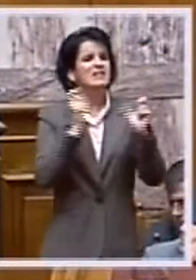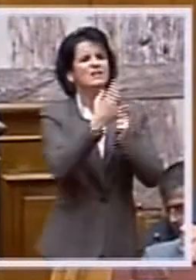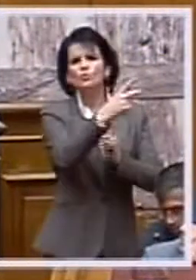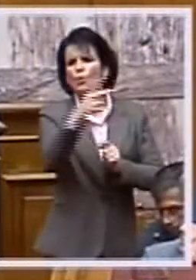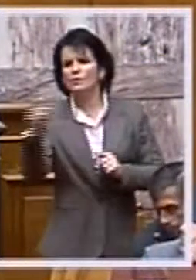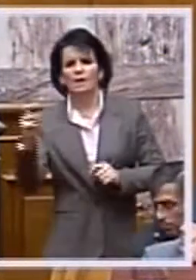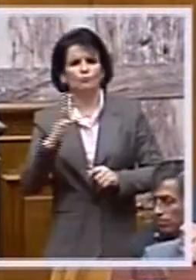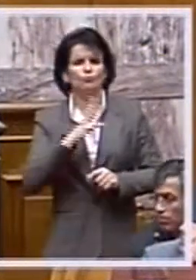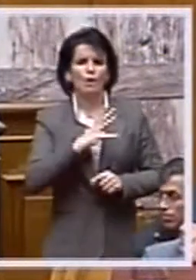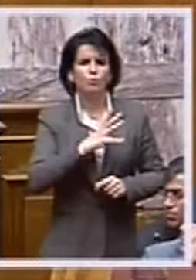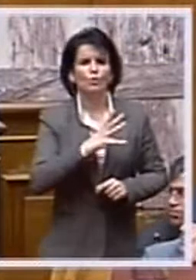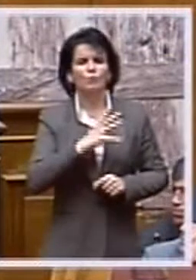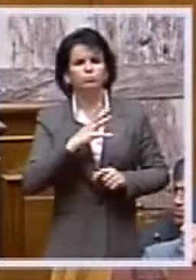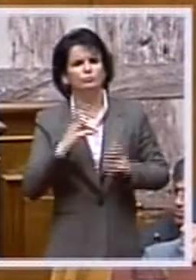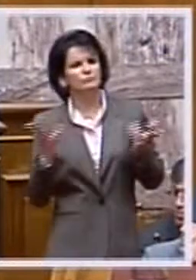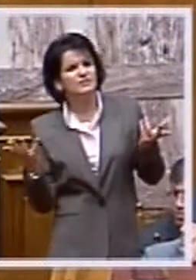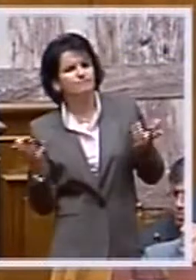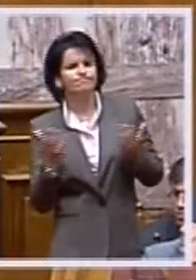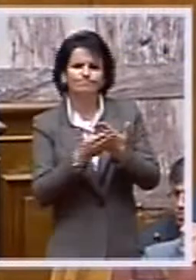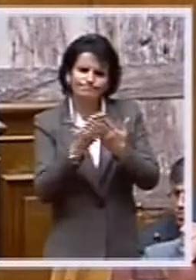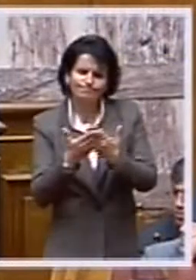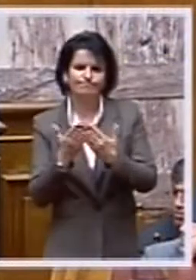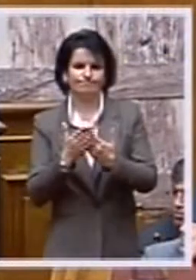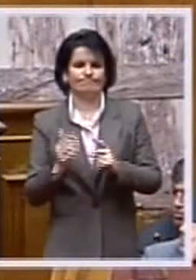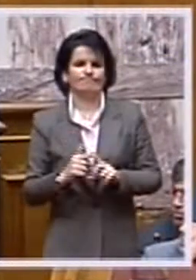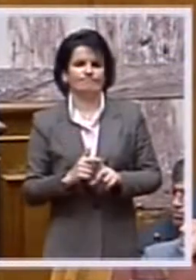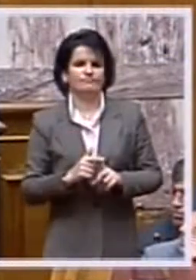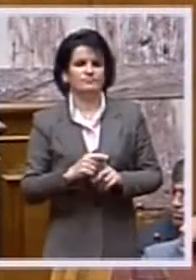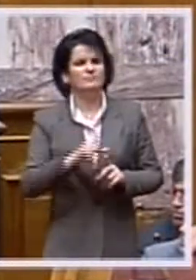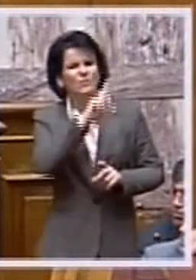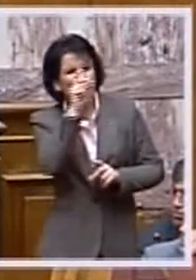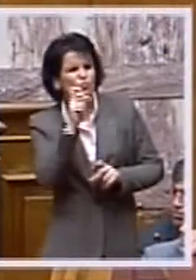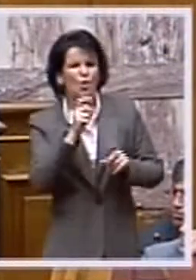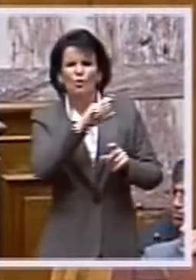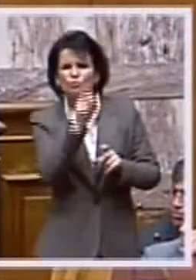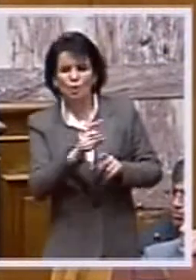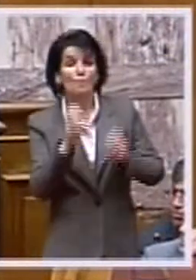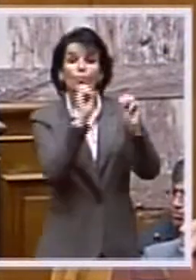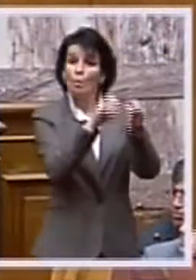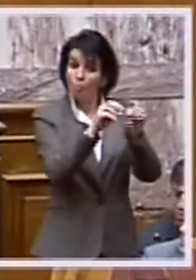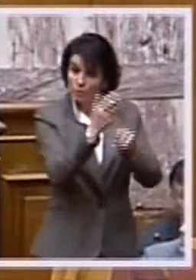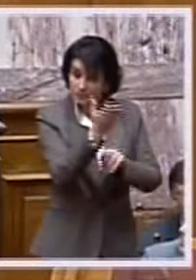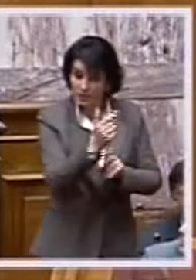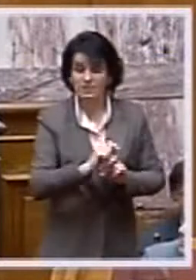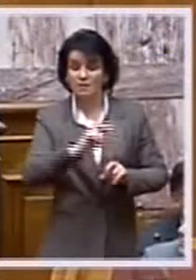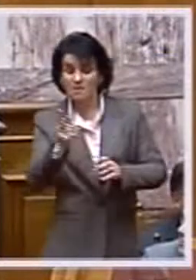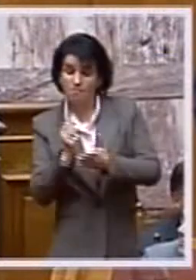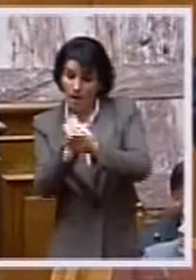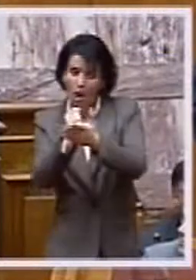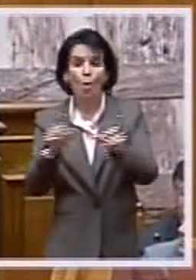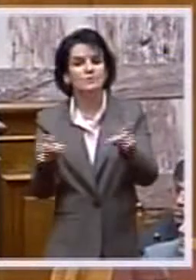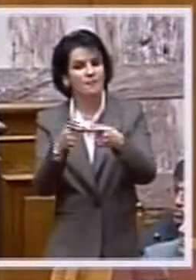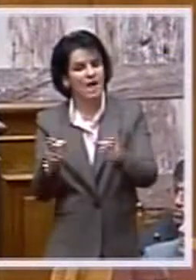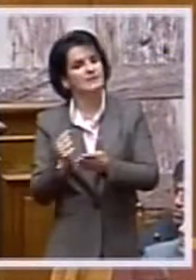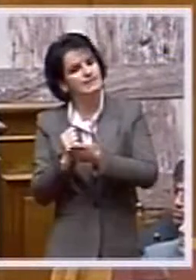και τους ανθρώπους που στέκονται αρρωγοί στους στίβους της ζωής σας, τους προπονητές που είναι δίπλα σας ως δάσκαλοι